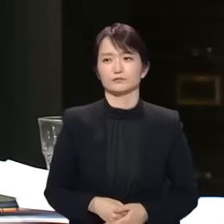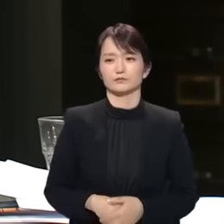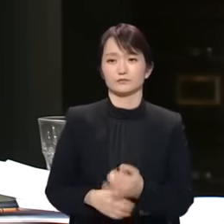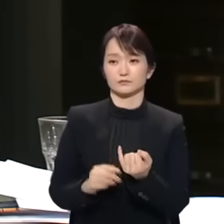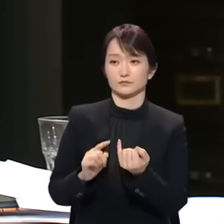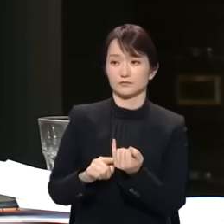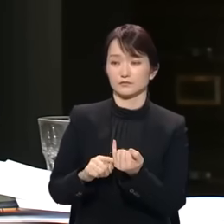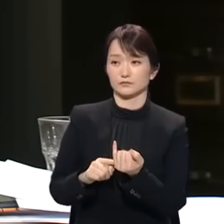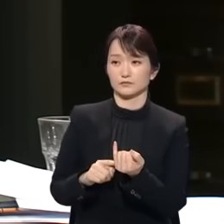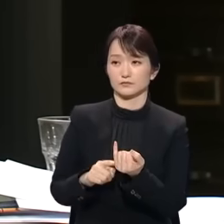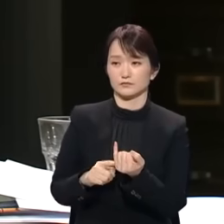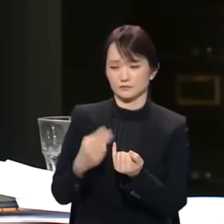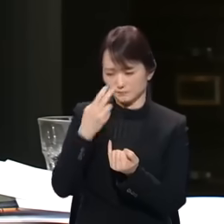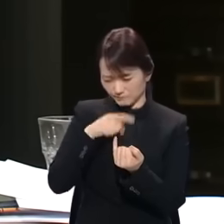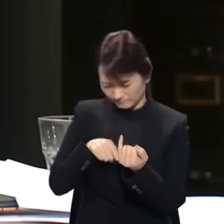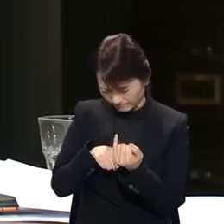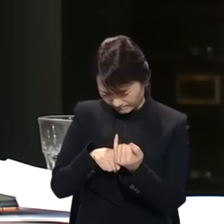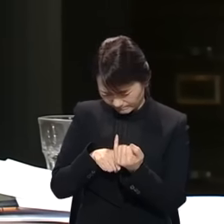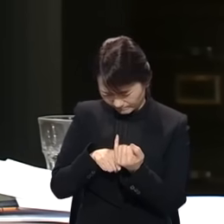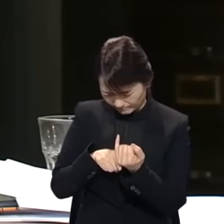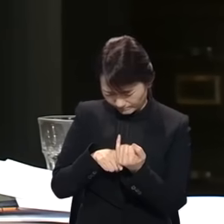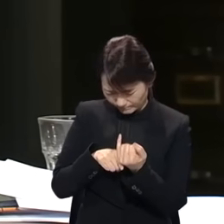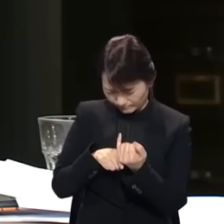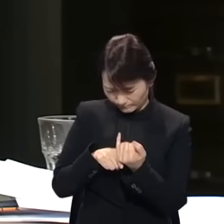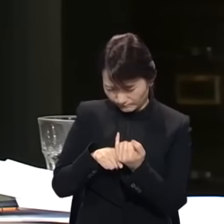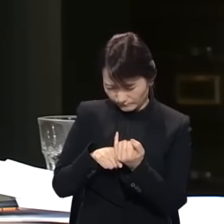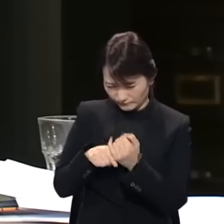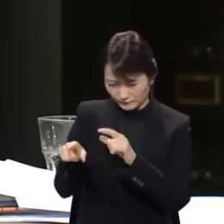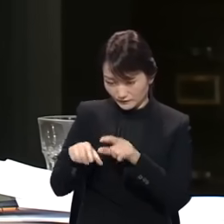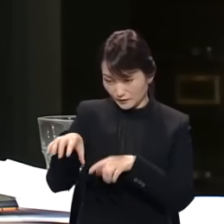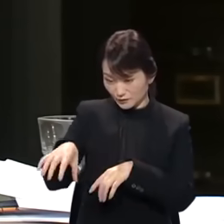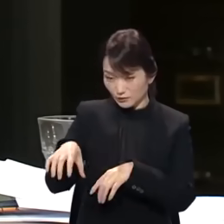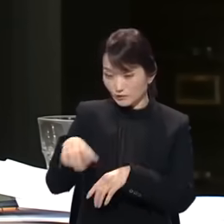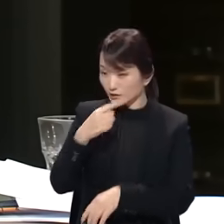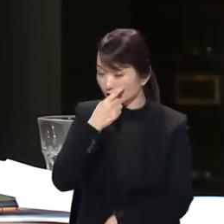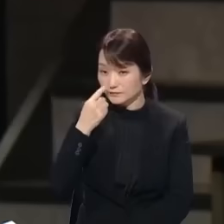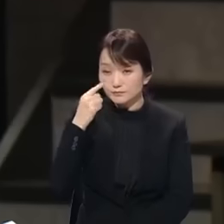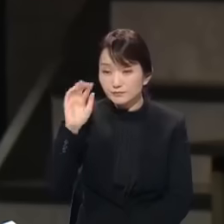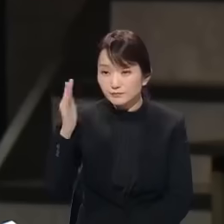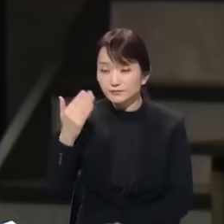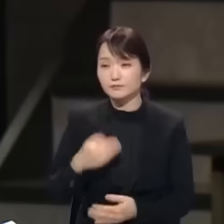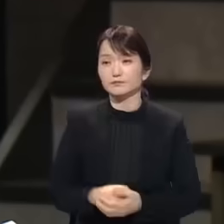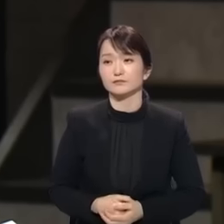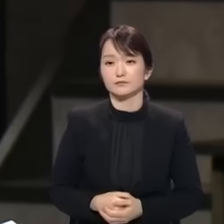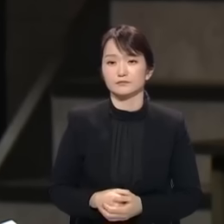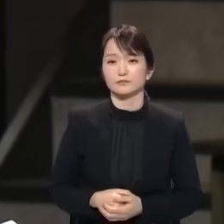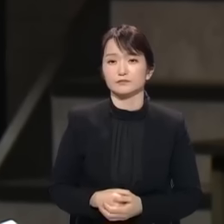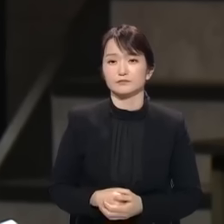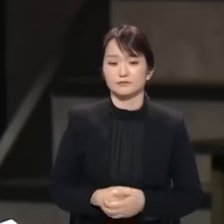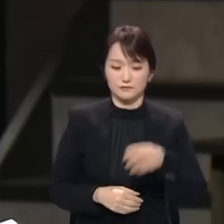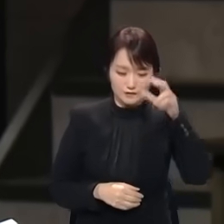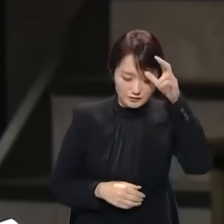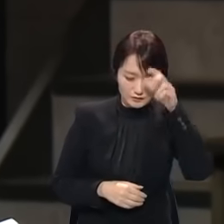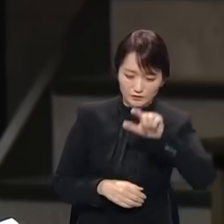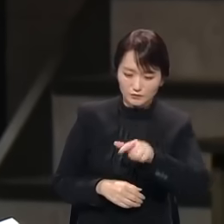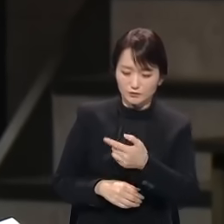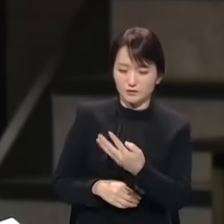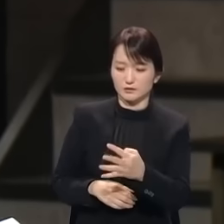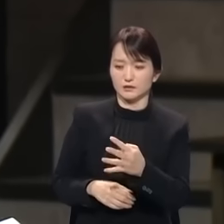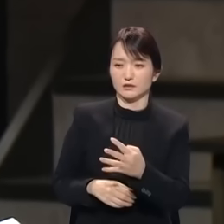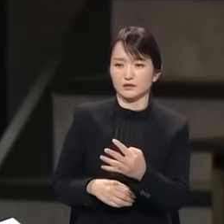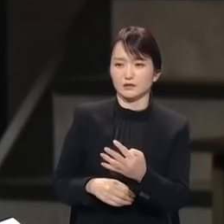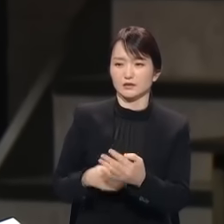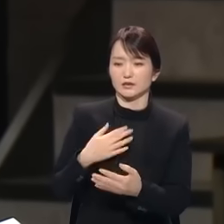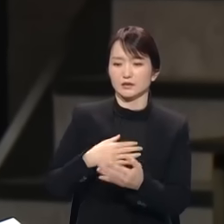막 추공을 해서라도 소재를 빨리 파악을 해야죠 예 그래서 경찰이 604호 있는 내연녀의 그 어